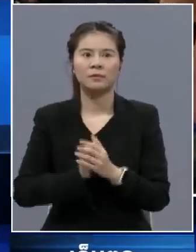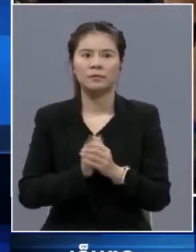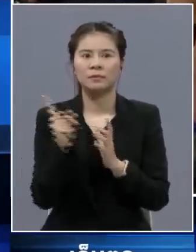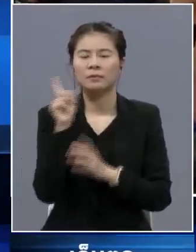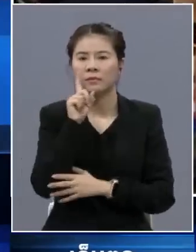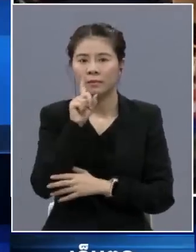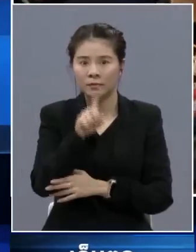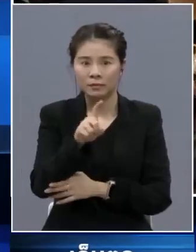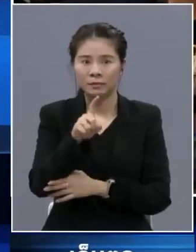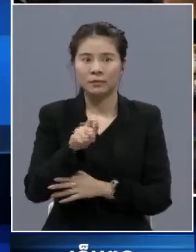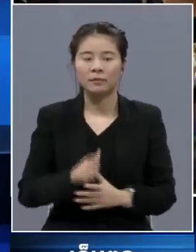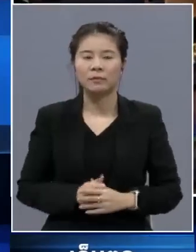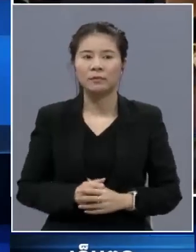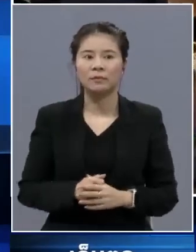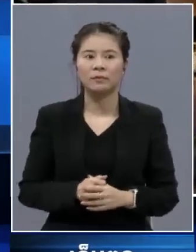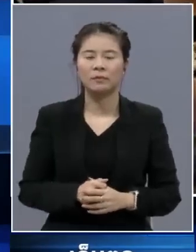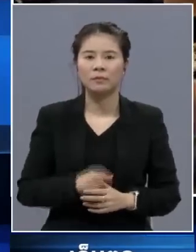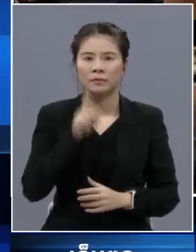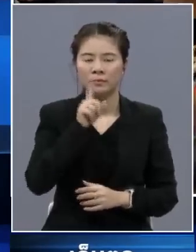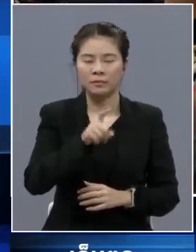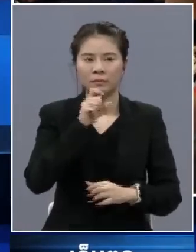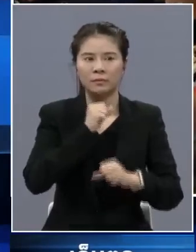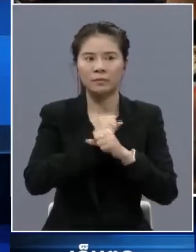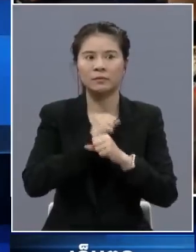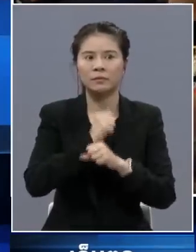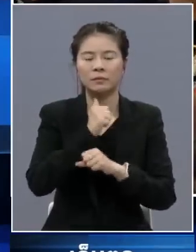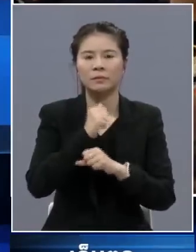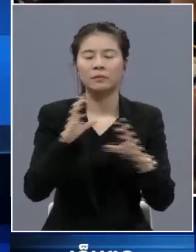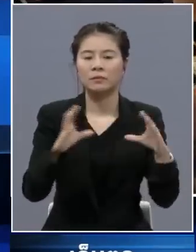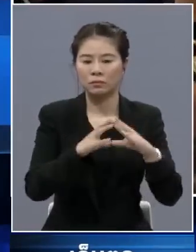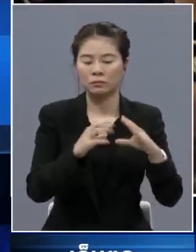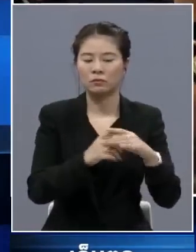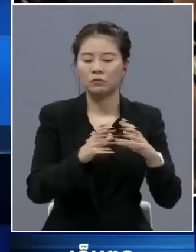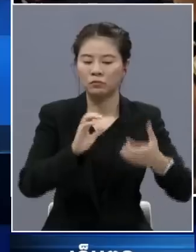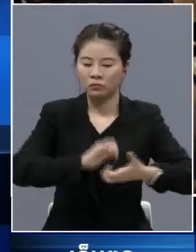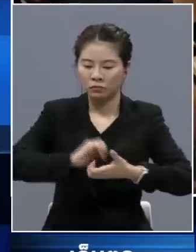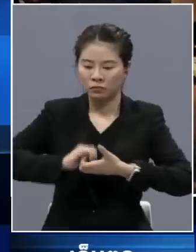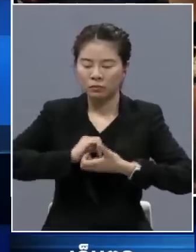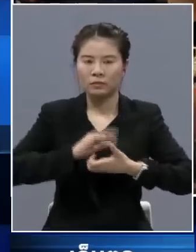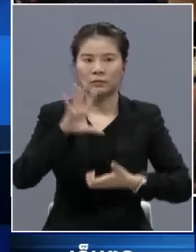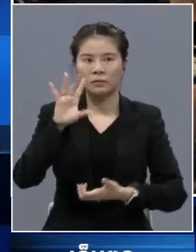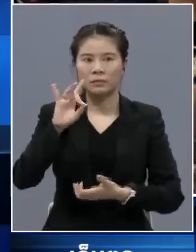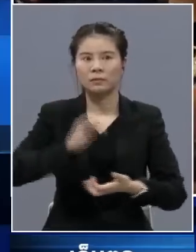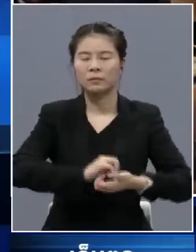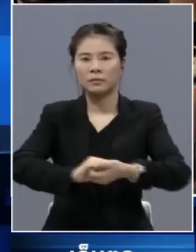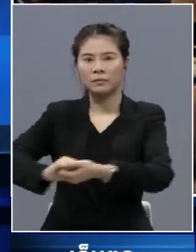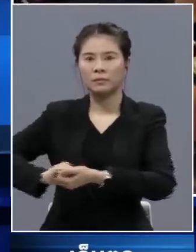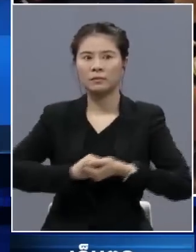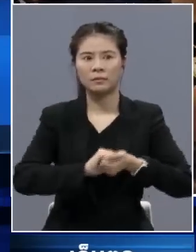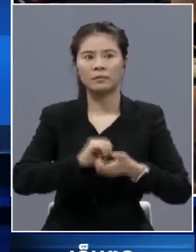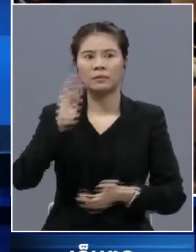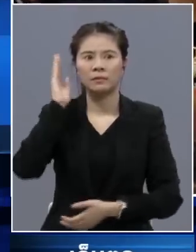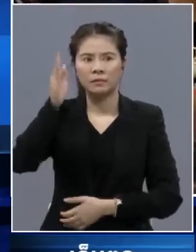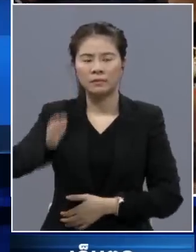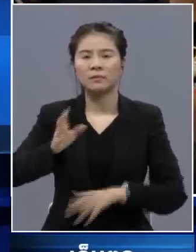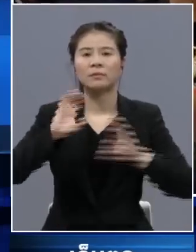ามแล้วคุณสิทธาถามประมาณว่าจะเป็นไปได้ไหมว่าพรรคที่อยู่ตรงนี้8พรรค จะจับมือร่วมฝั่งกันต่อไปไม่ว่าจะ